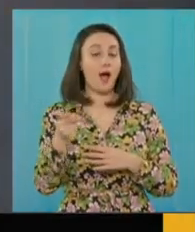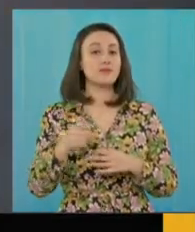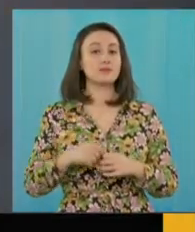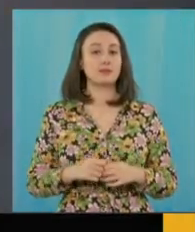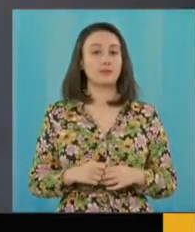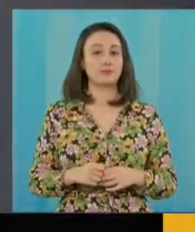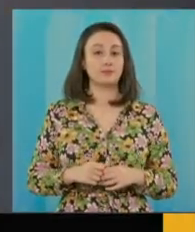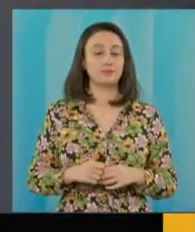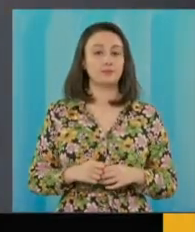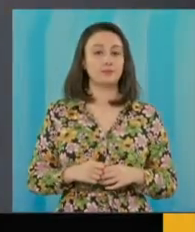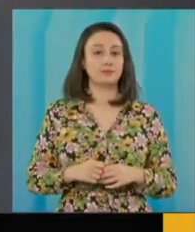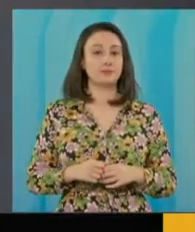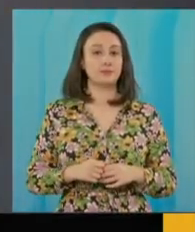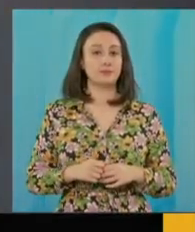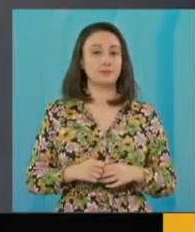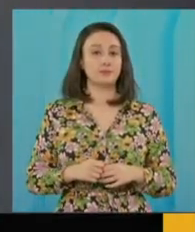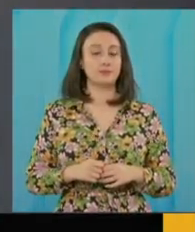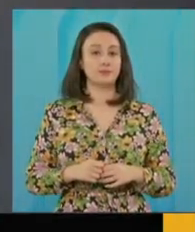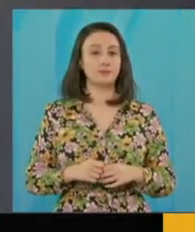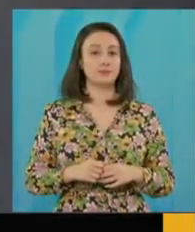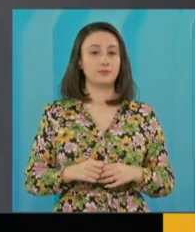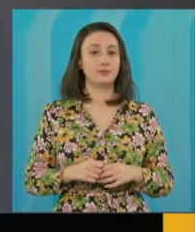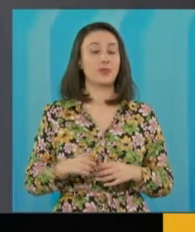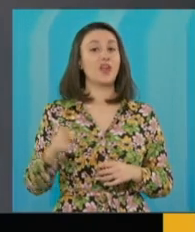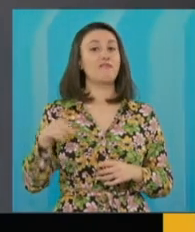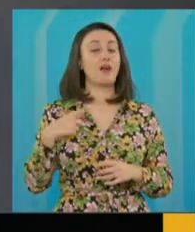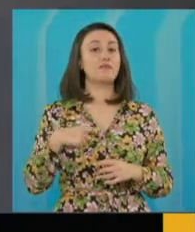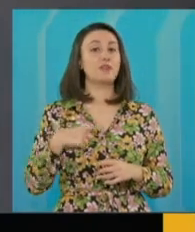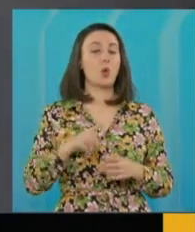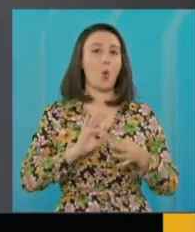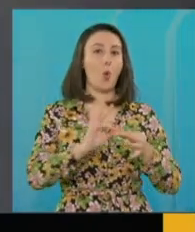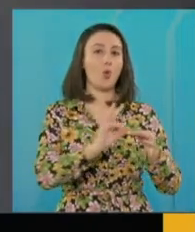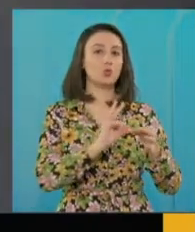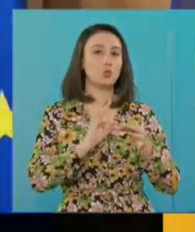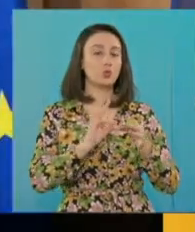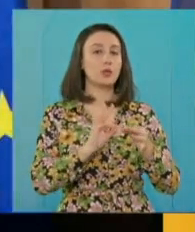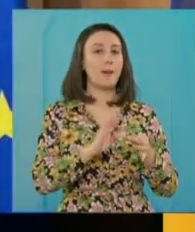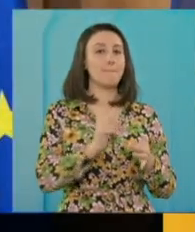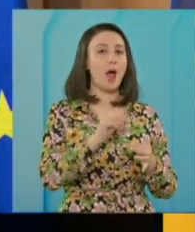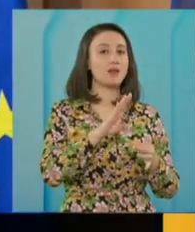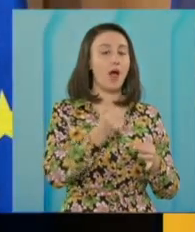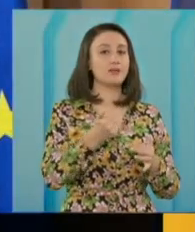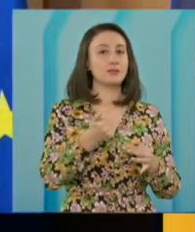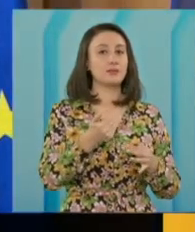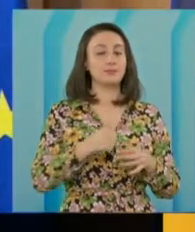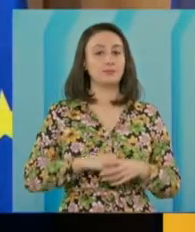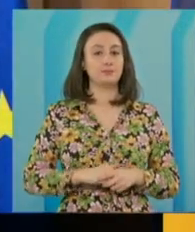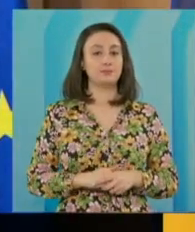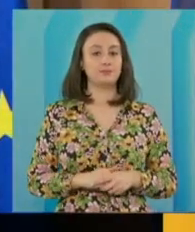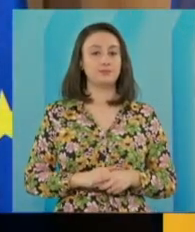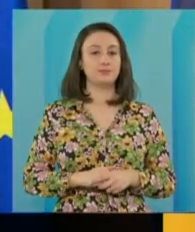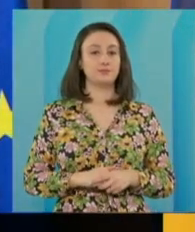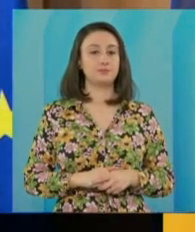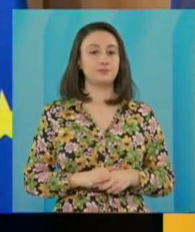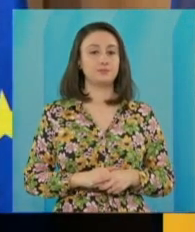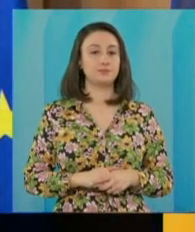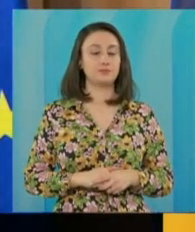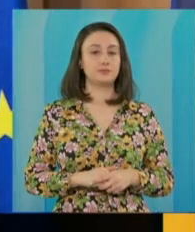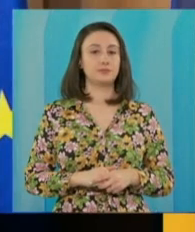Sud-Est, ci a întregului continent, va fi conducta Transbalcan. De asemenea, am